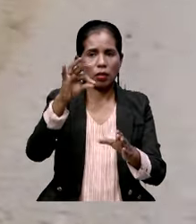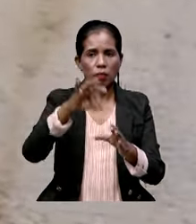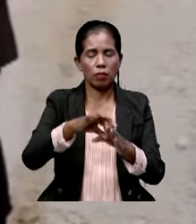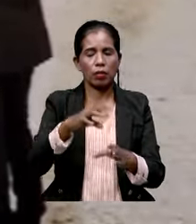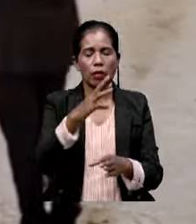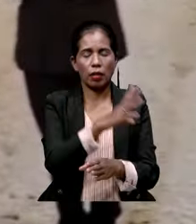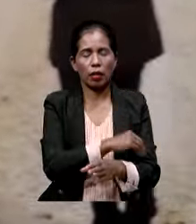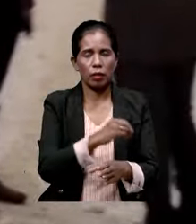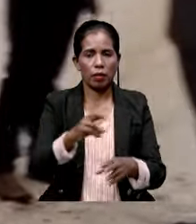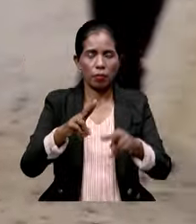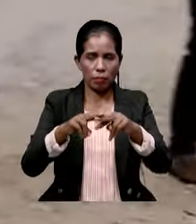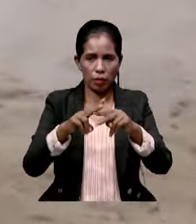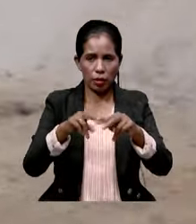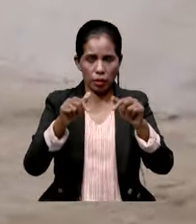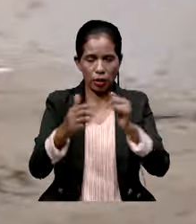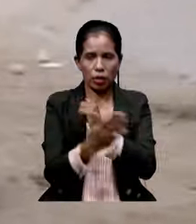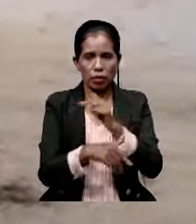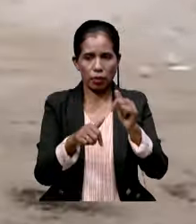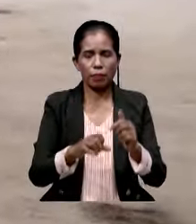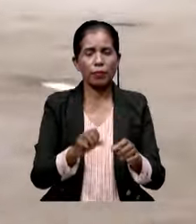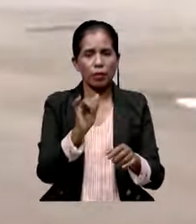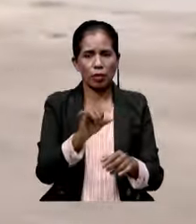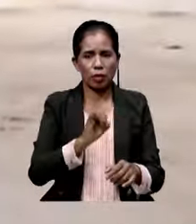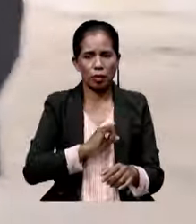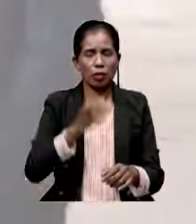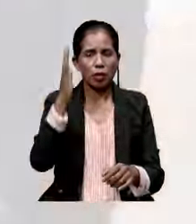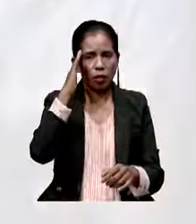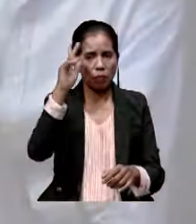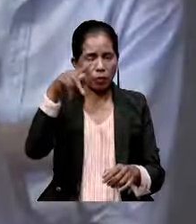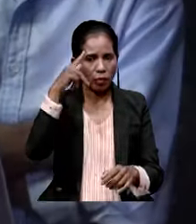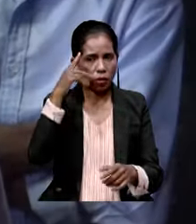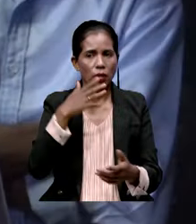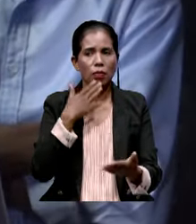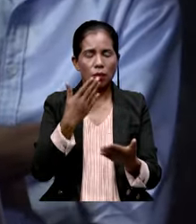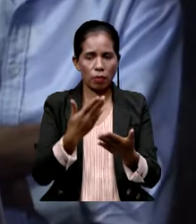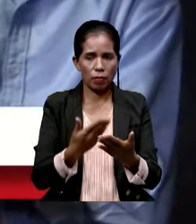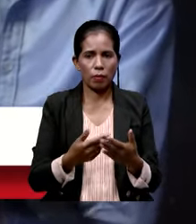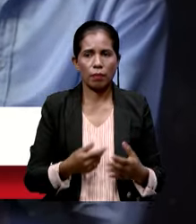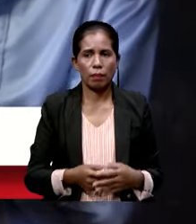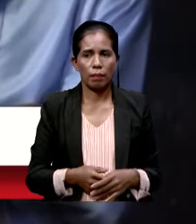masin ni railaran. Si, hauni anoin politika dan ekona ba